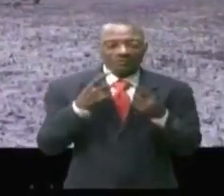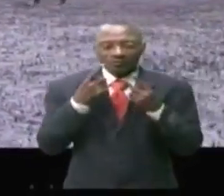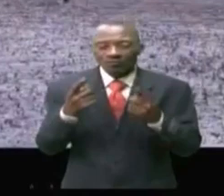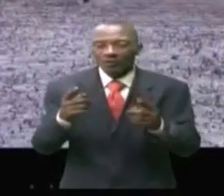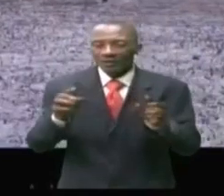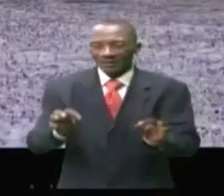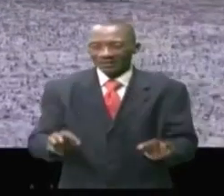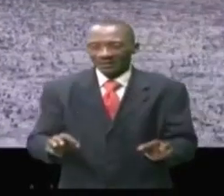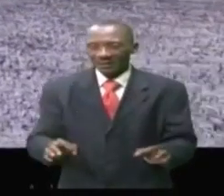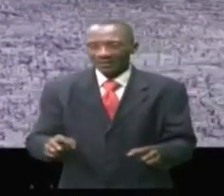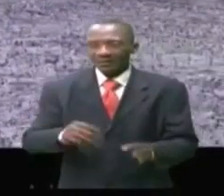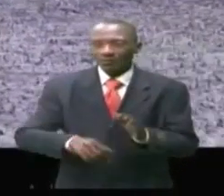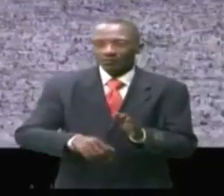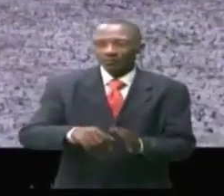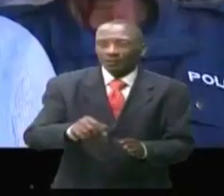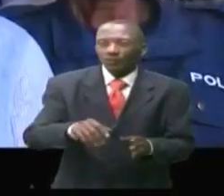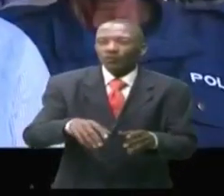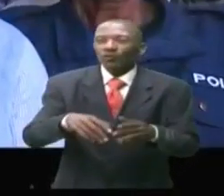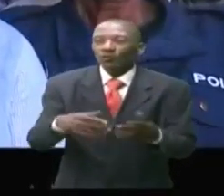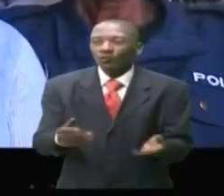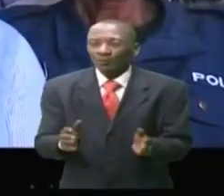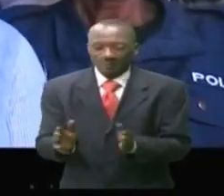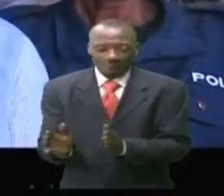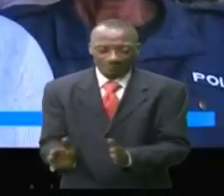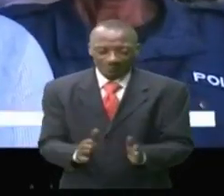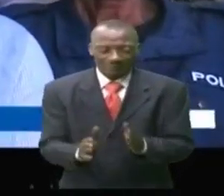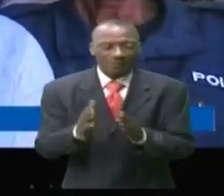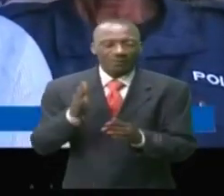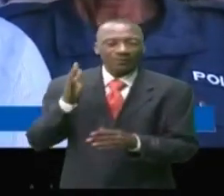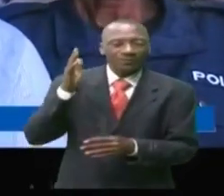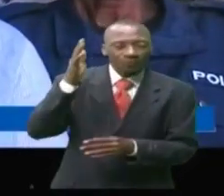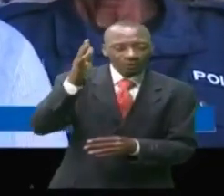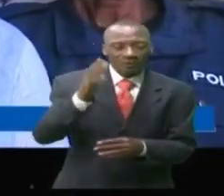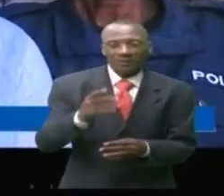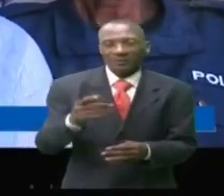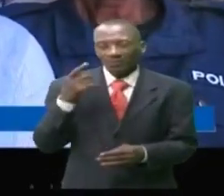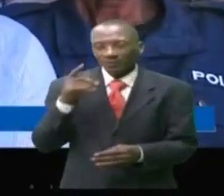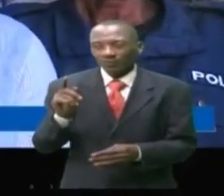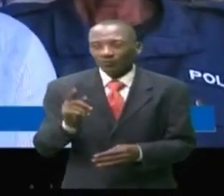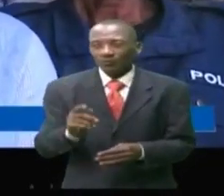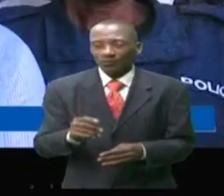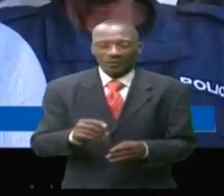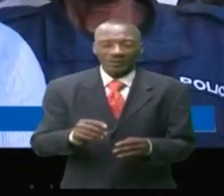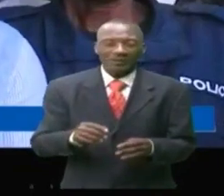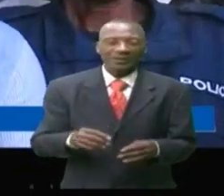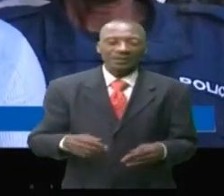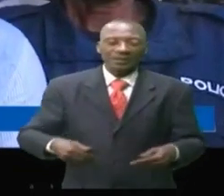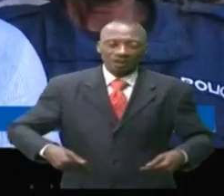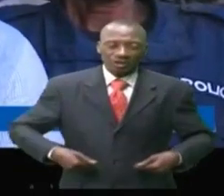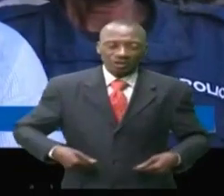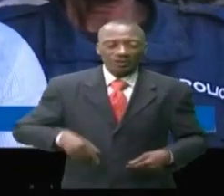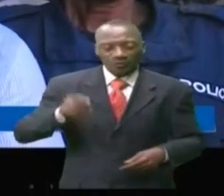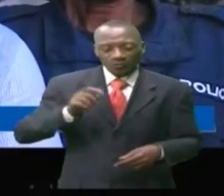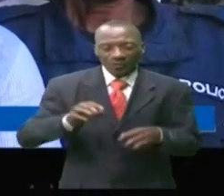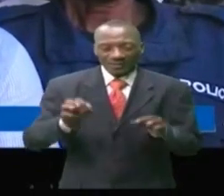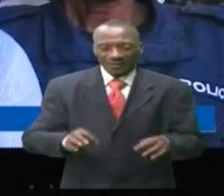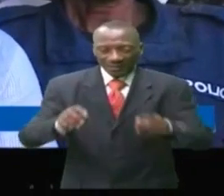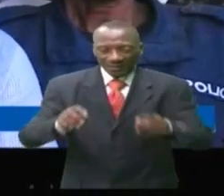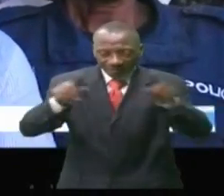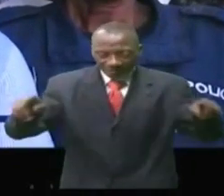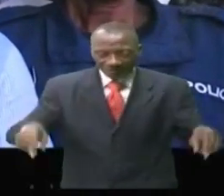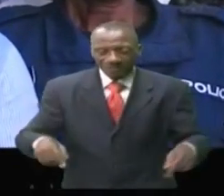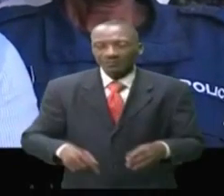sportive. Nous avons pris notre responsabilité en tant que le numéro 1 de la municipalité. Il y a une commission ad hoc qui a été instituée pour que nous puissions